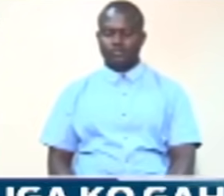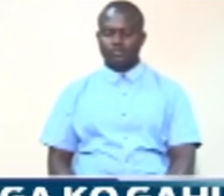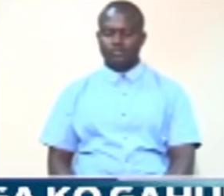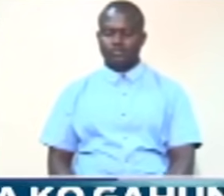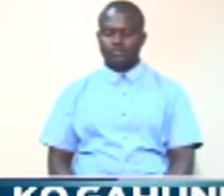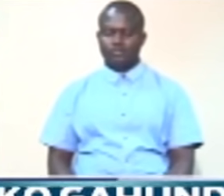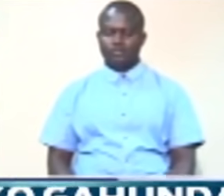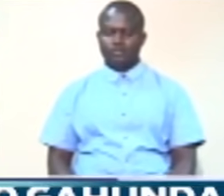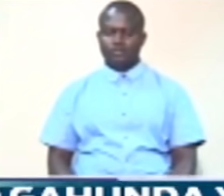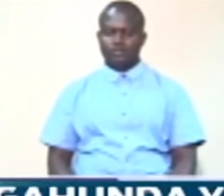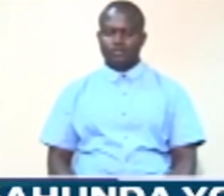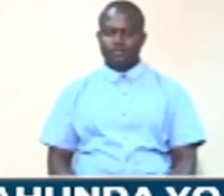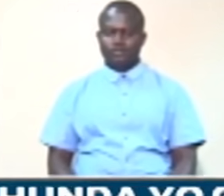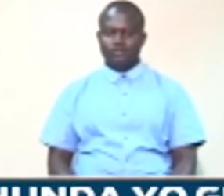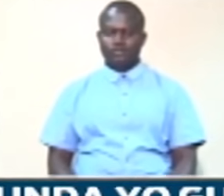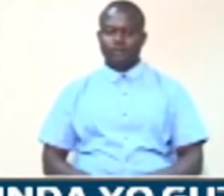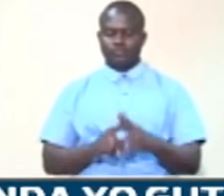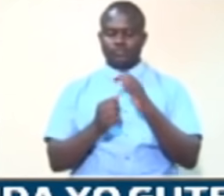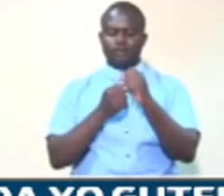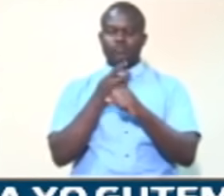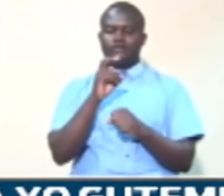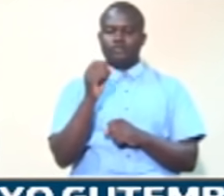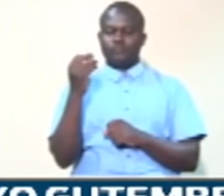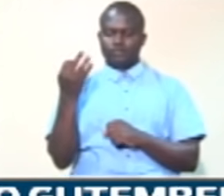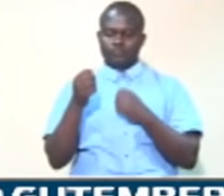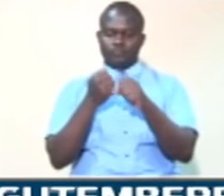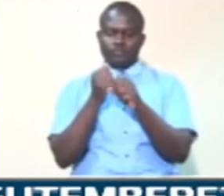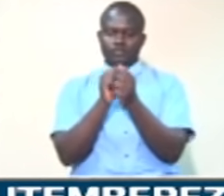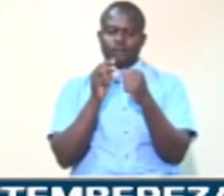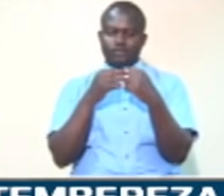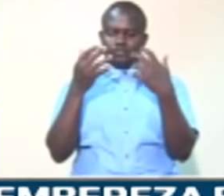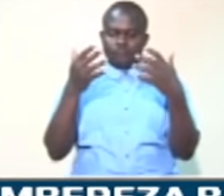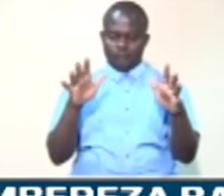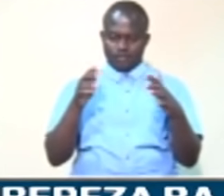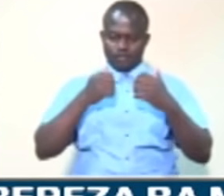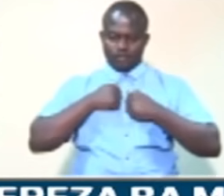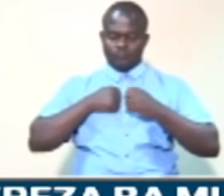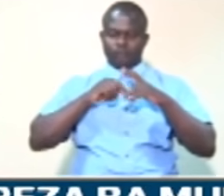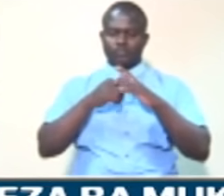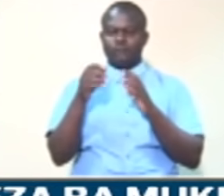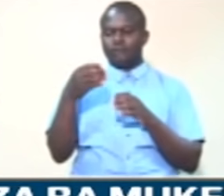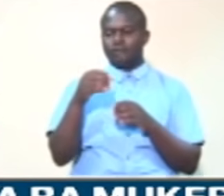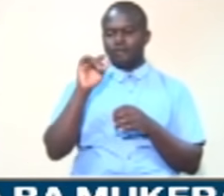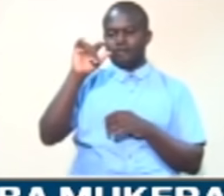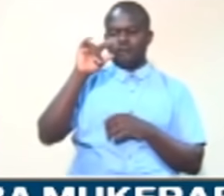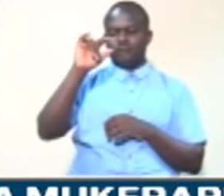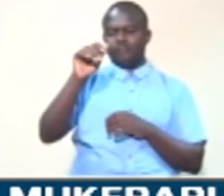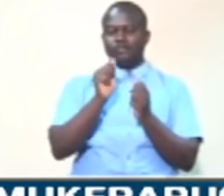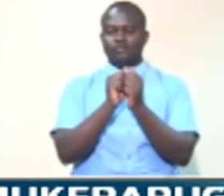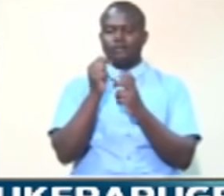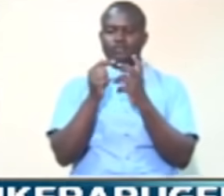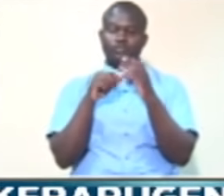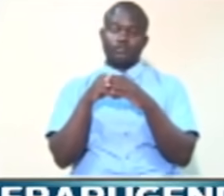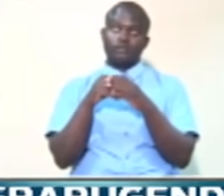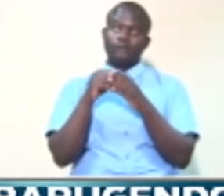Celestin Gataraya. Kuva mu mwaka wa 2003, imyaka 18 irashize, u Rwanda rutangije sosiyete itwara abantu n'ibintu mu